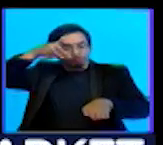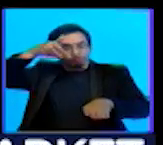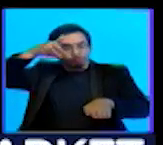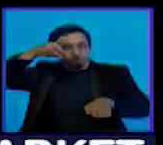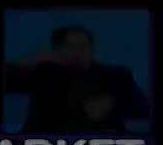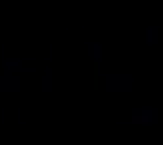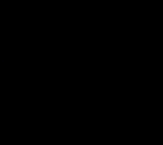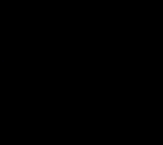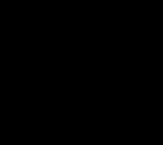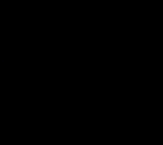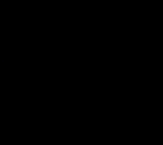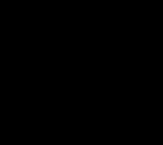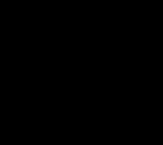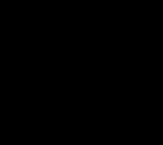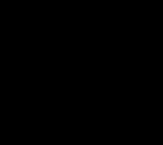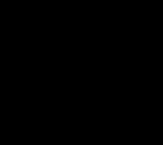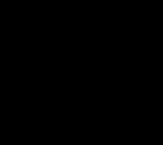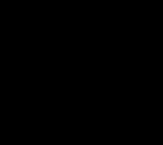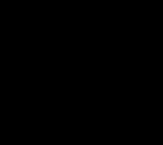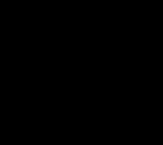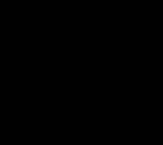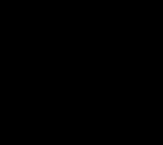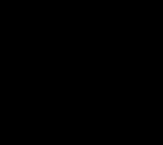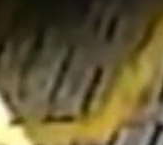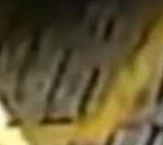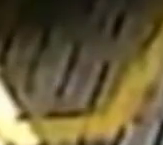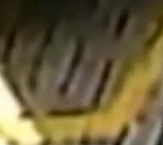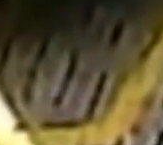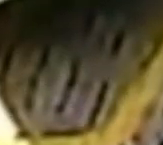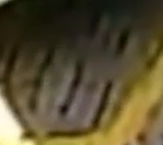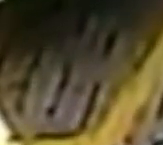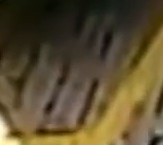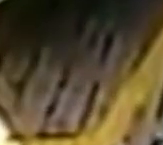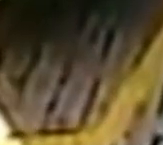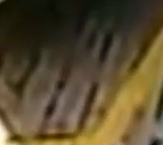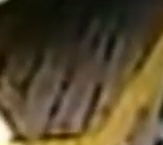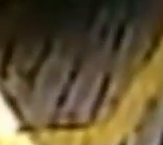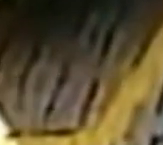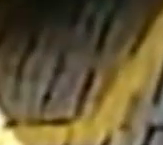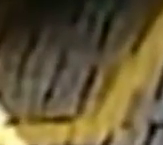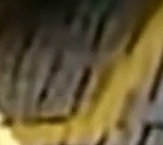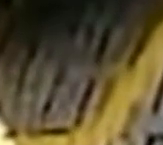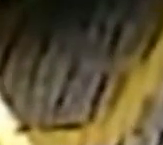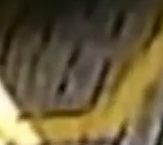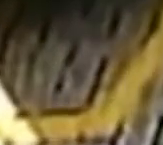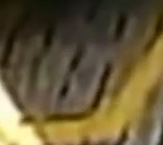pelaku mengamati situasi di sekitar mobil. Memastikan kondisi aman, pelaku memecahkan kaca mobil di belakang jok